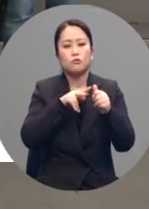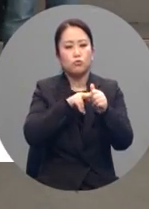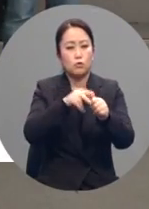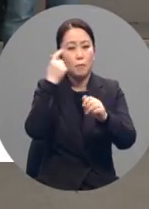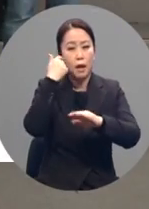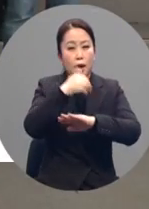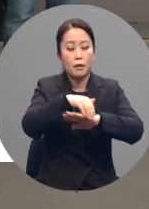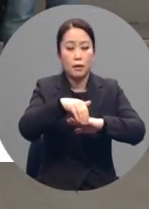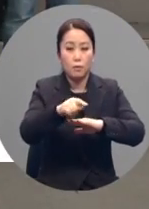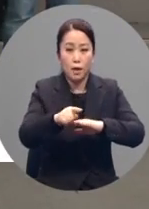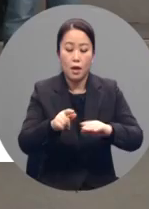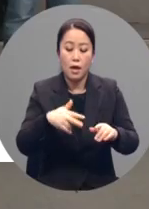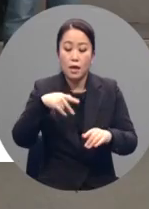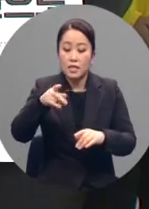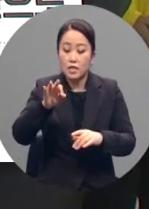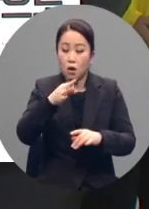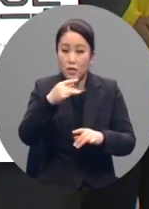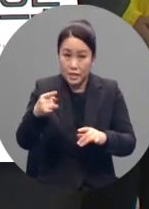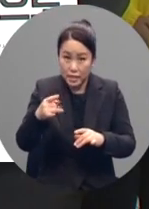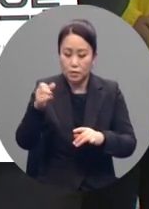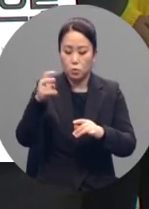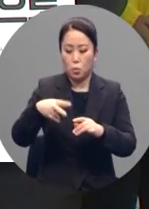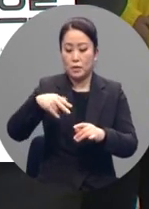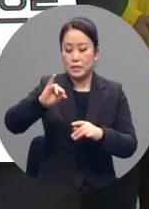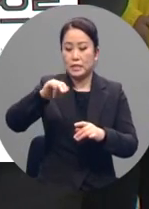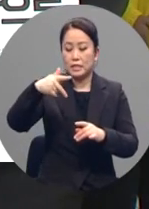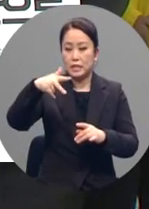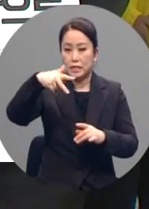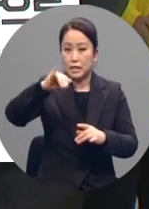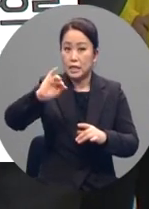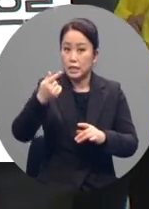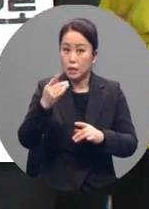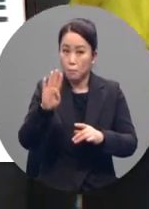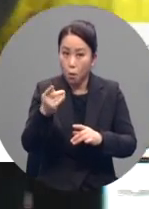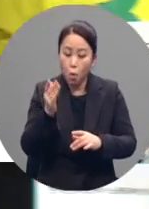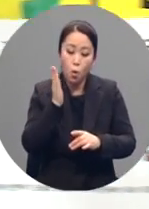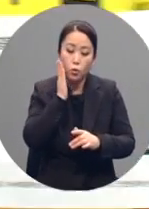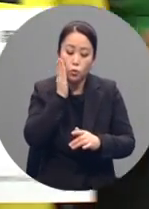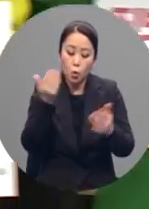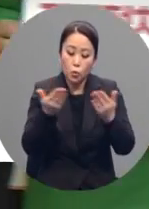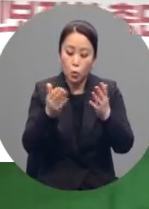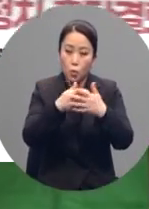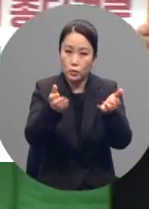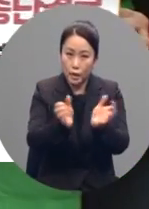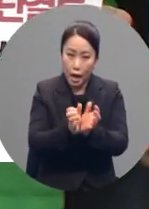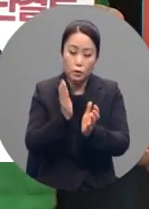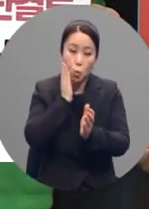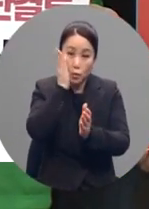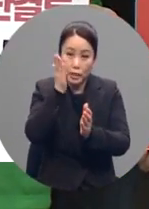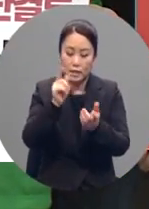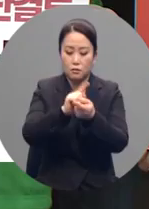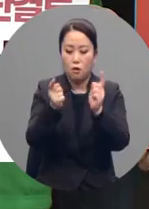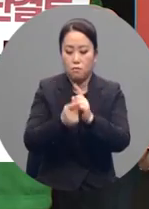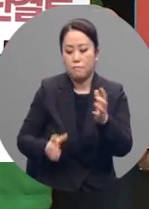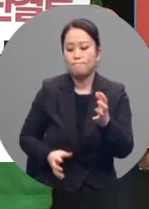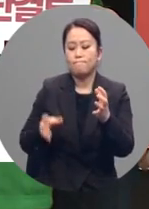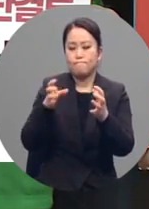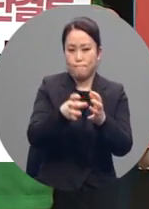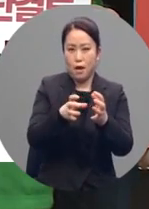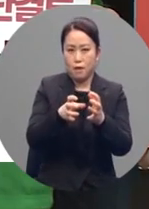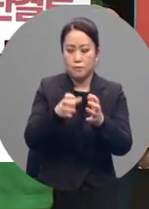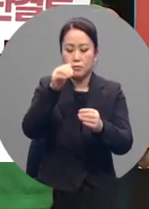정의당과 진보당, 노동당과 녹색당은 지방선거 공동대응기구를 출범해 본격적인 선거전 준비에